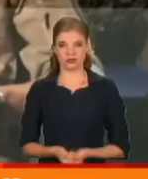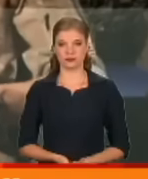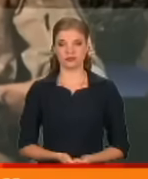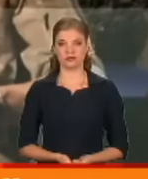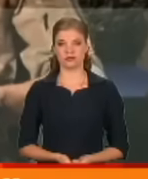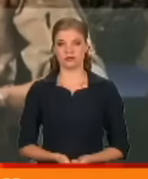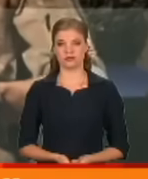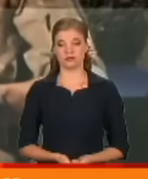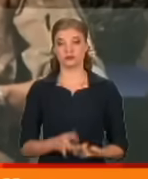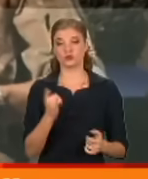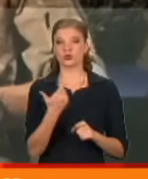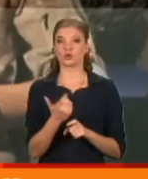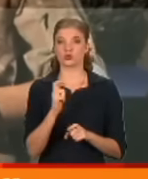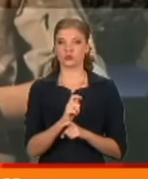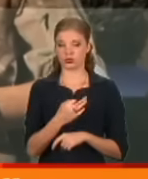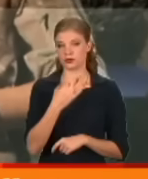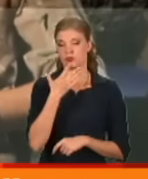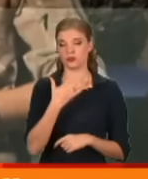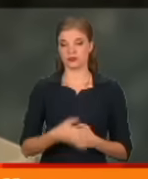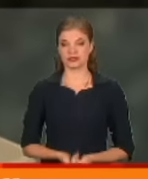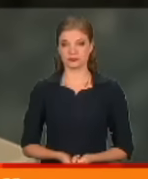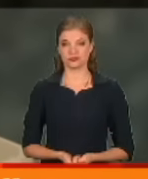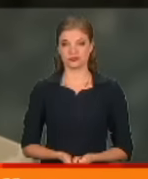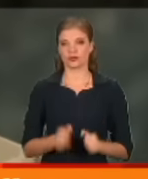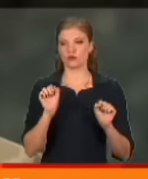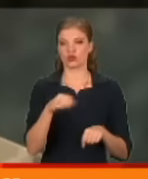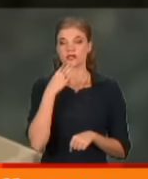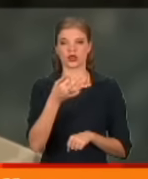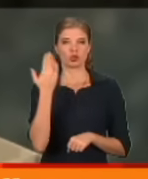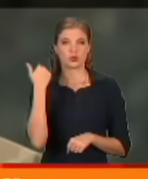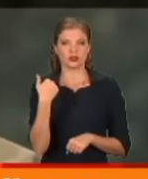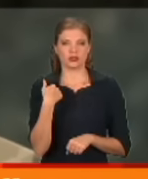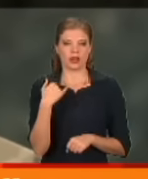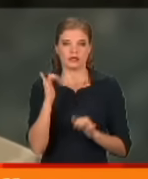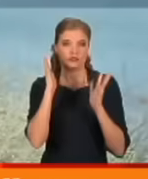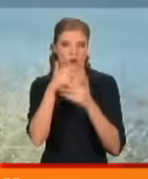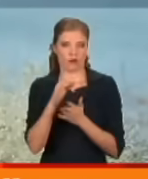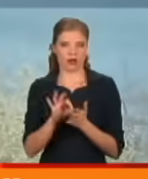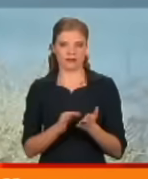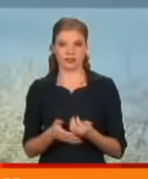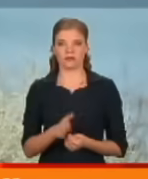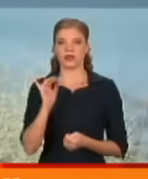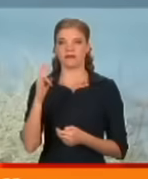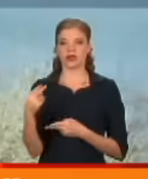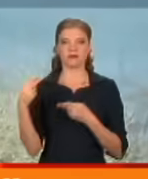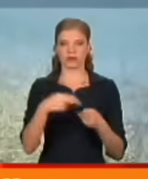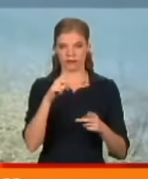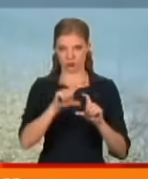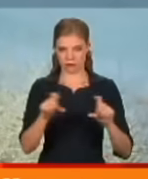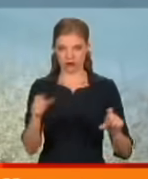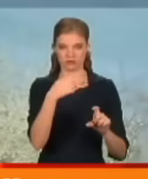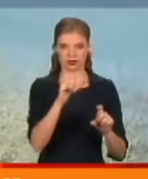Ну, дуже сподобалося на мені. Можна сказати, що тоді, може, я навіть і закохався в неї. Він приїхав на номерах да